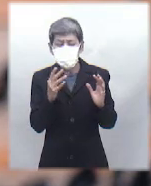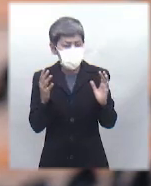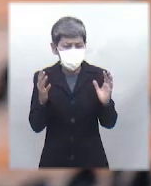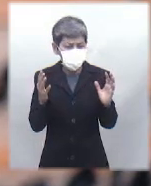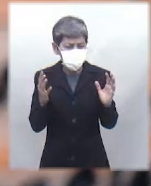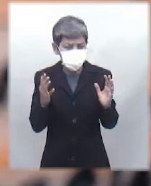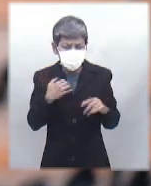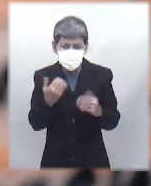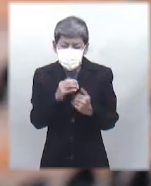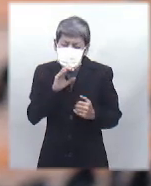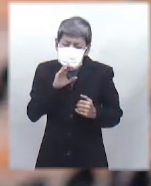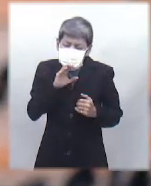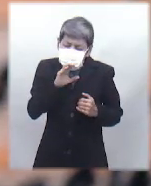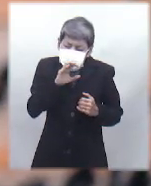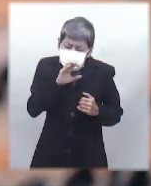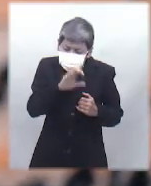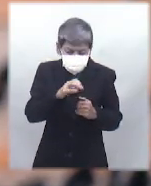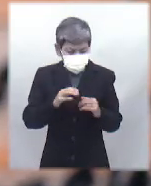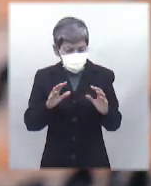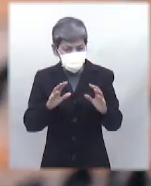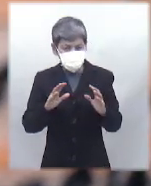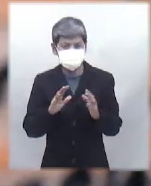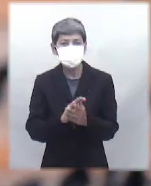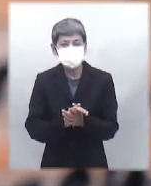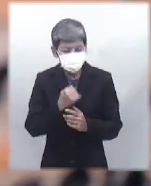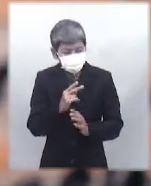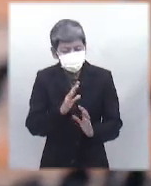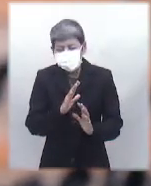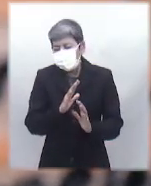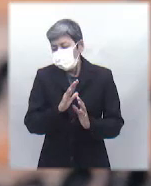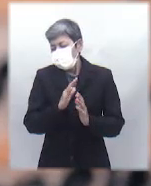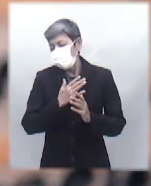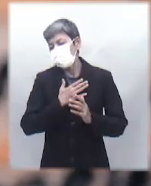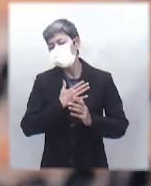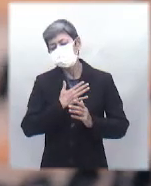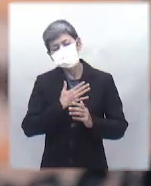ไม่มีไม่มีใครเสียงดังเท่าลูกเราแล้วเจ็บกว่าลูก